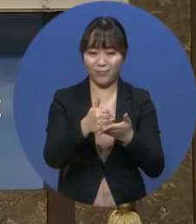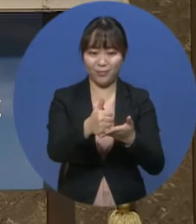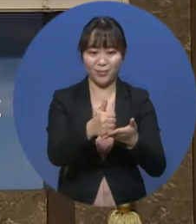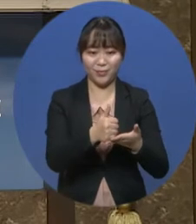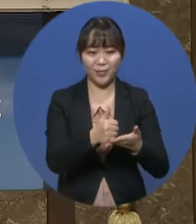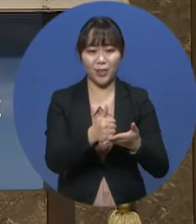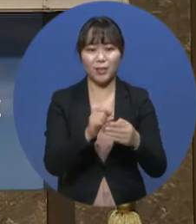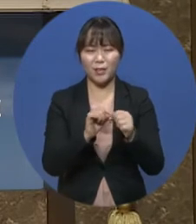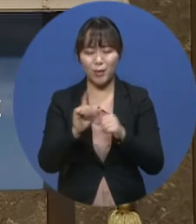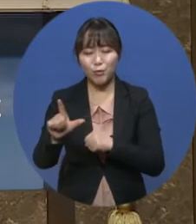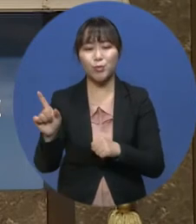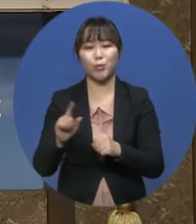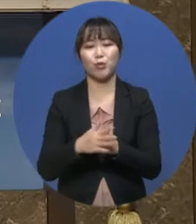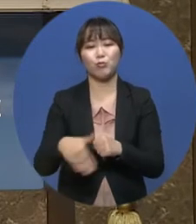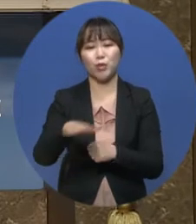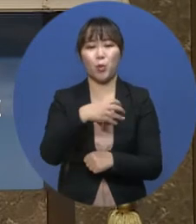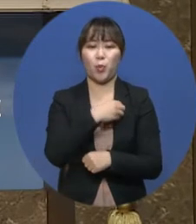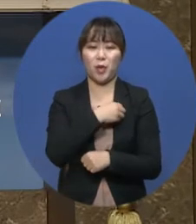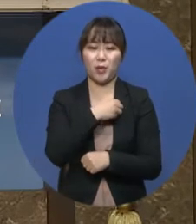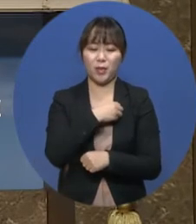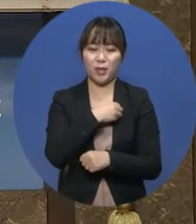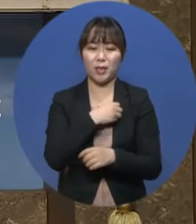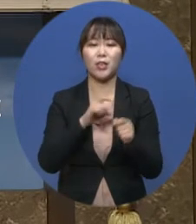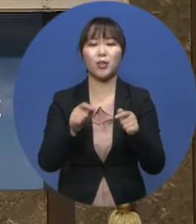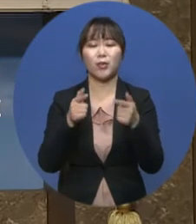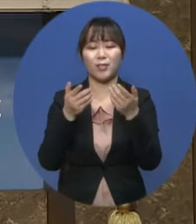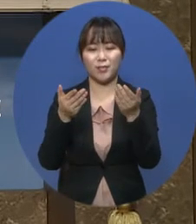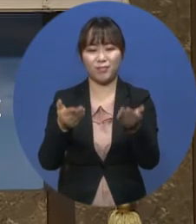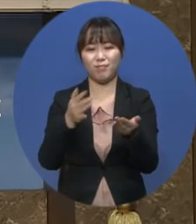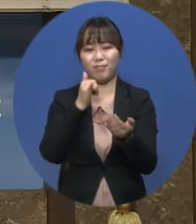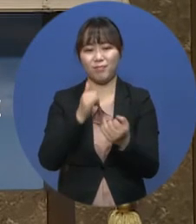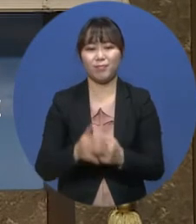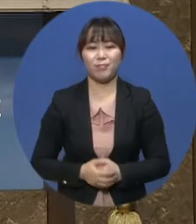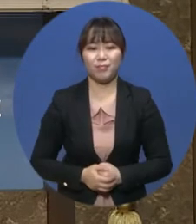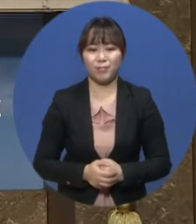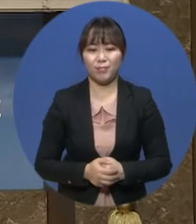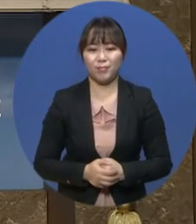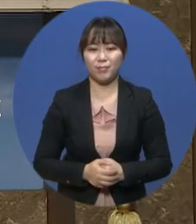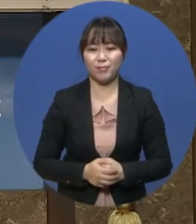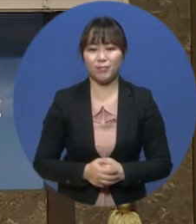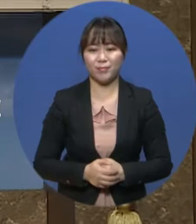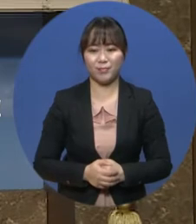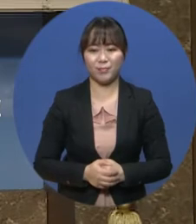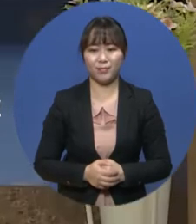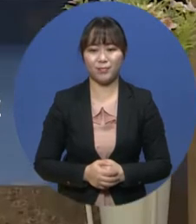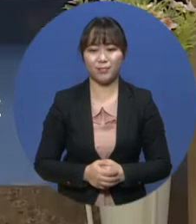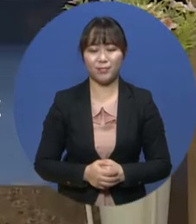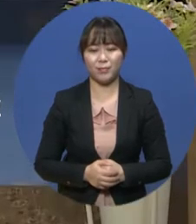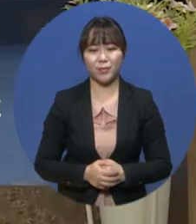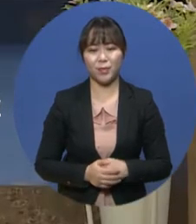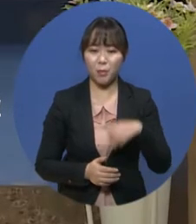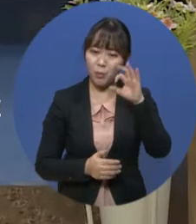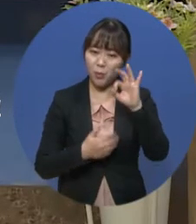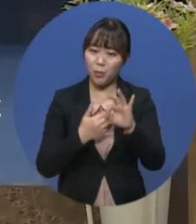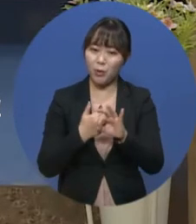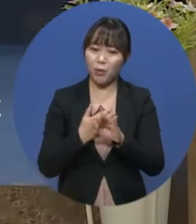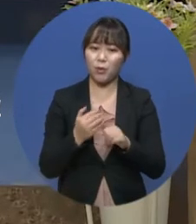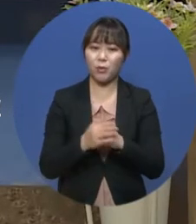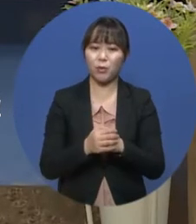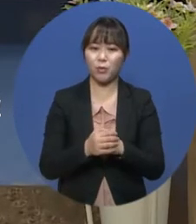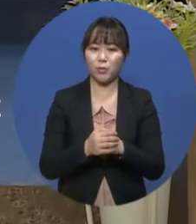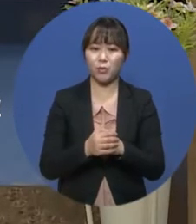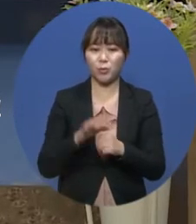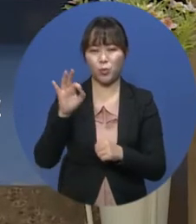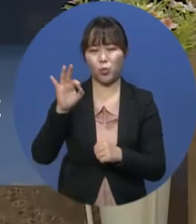4개 보고 문제 우리 회원들에게 기회를 드리고 있습니다 예 그러니까 어떻게 보면 이제 돈이